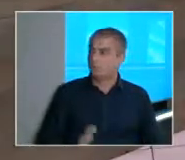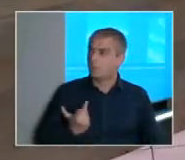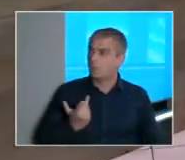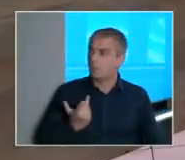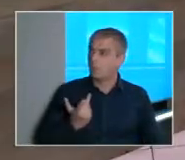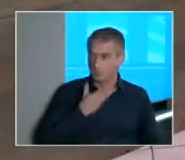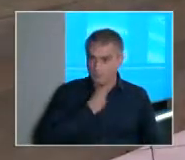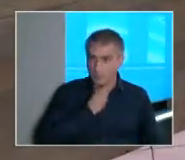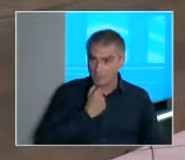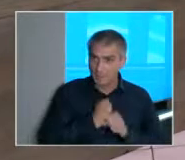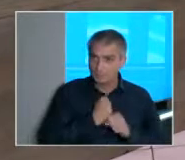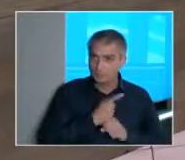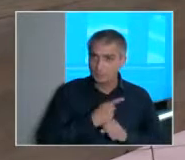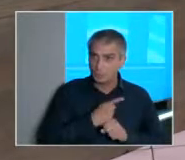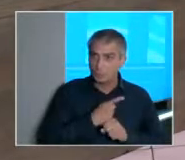מה שהאתיופים עשו?